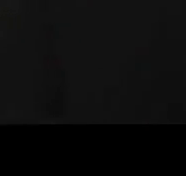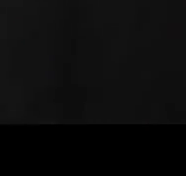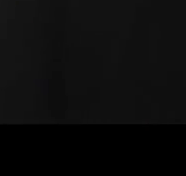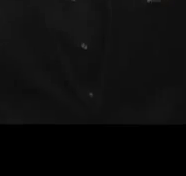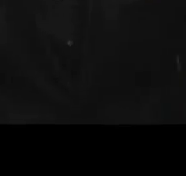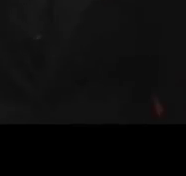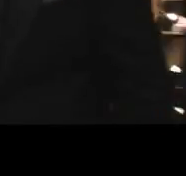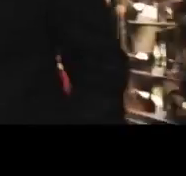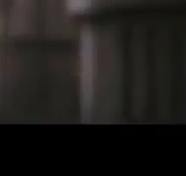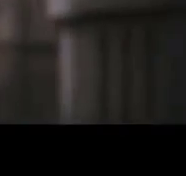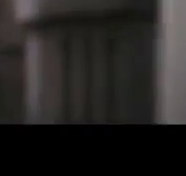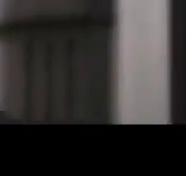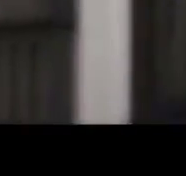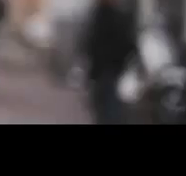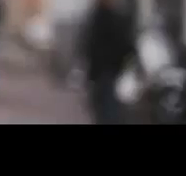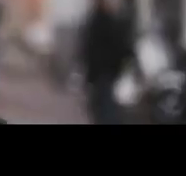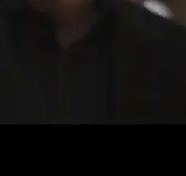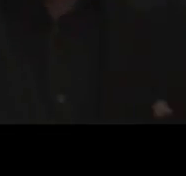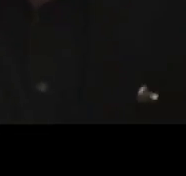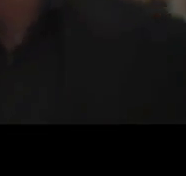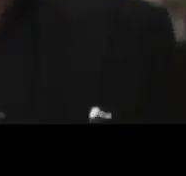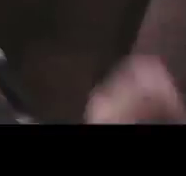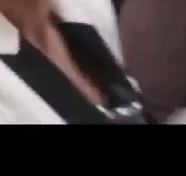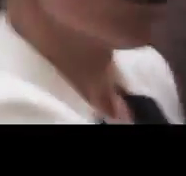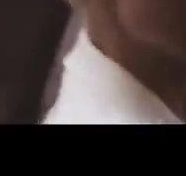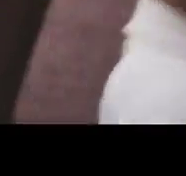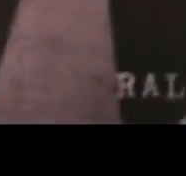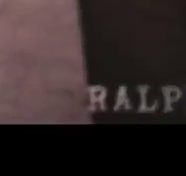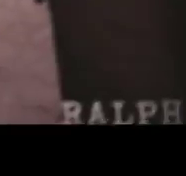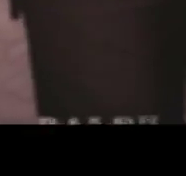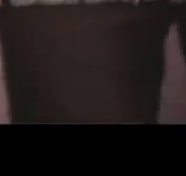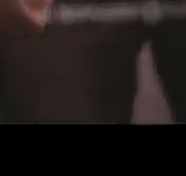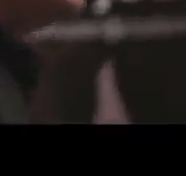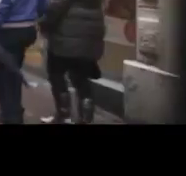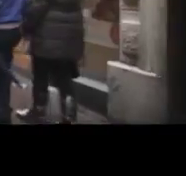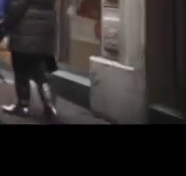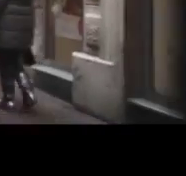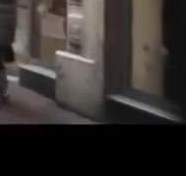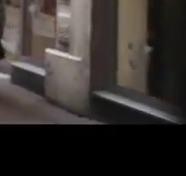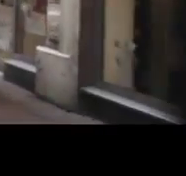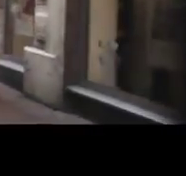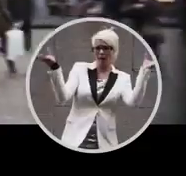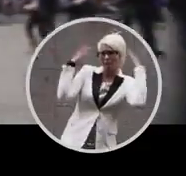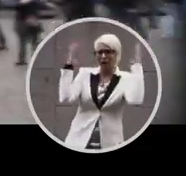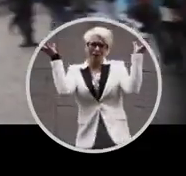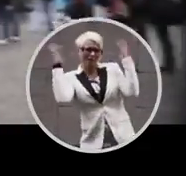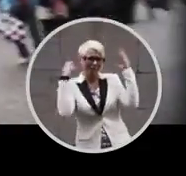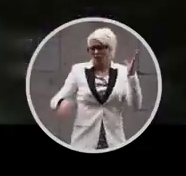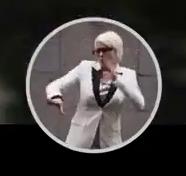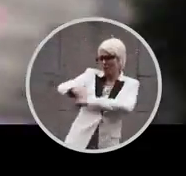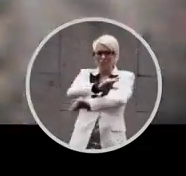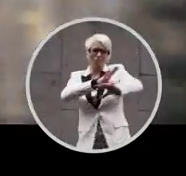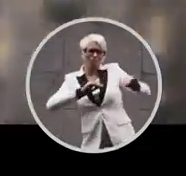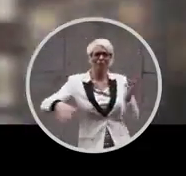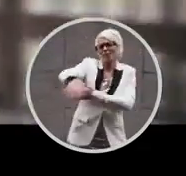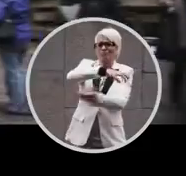Vergeten wat speciaal is, wat de liefde van de taal is Dat de boodschap zo banaal is, dat het niets meer dan kabaal